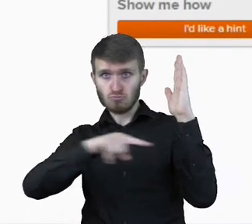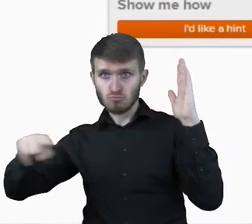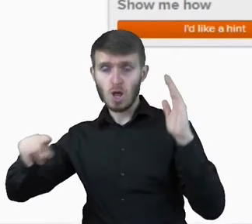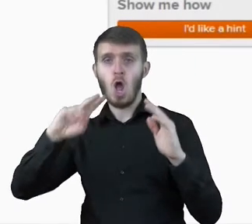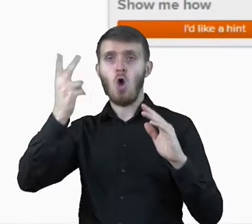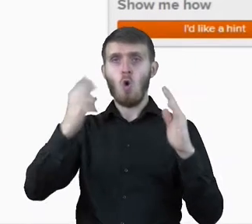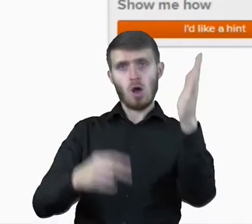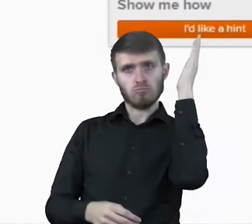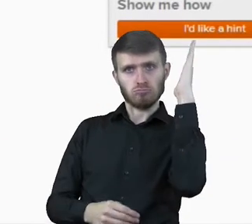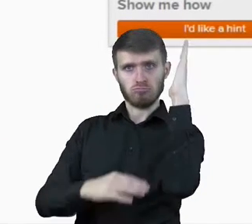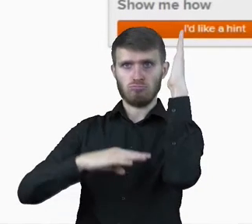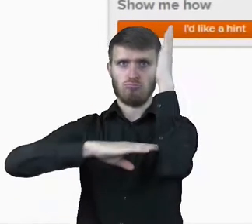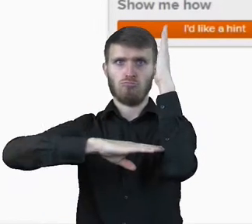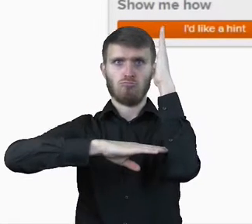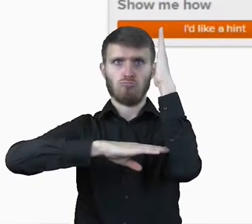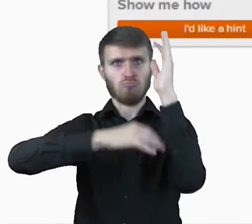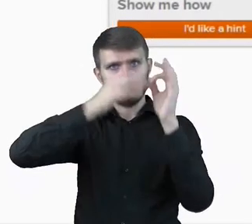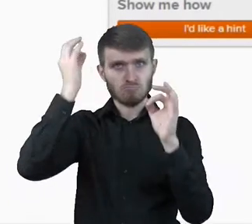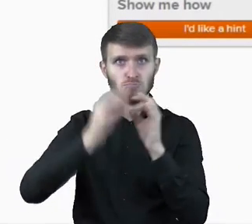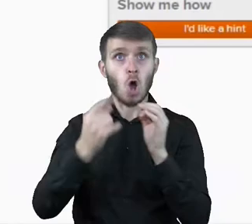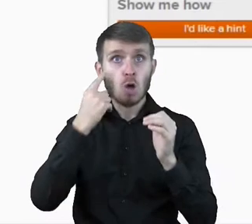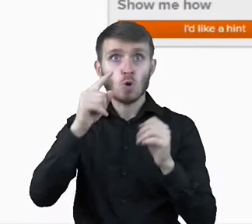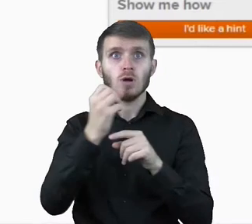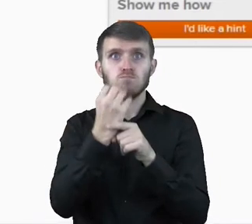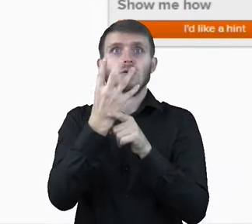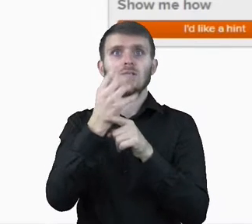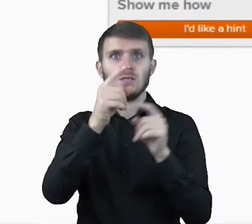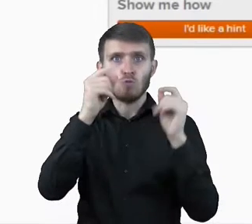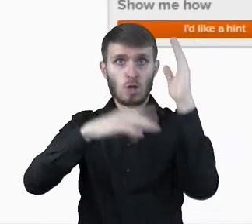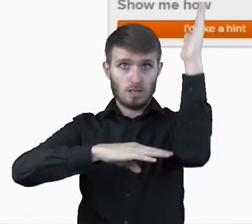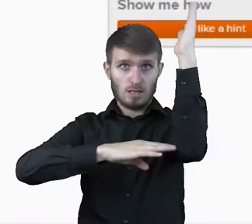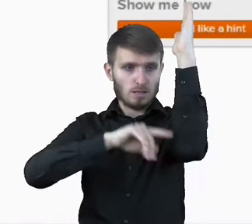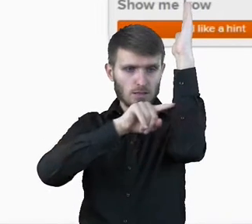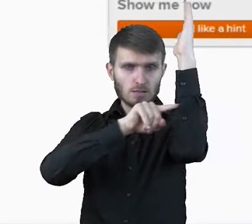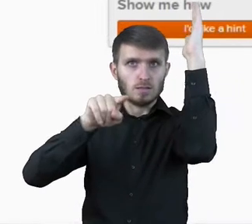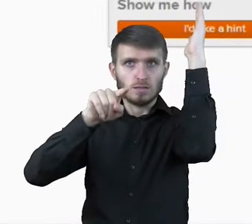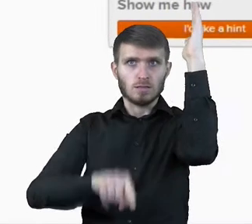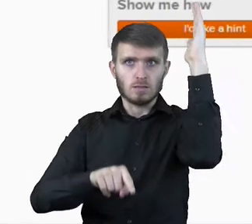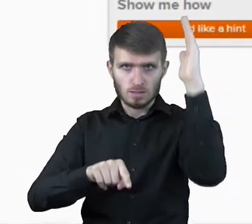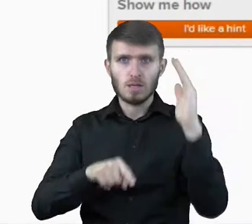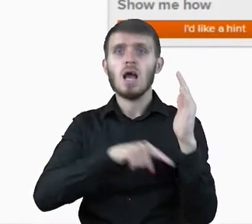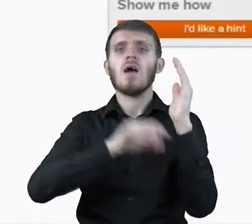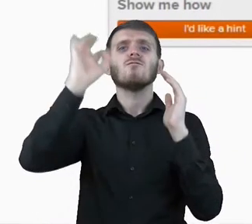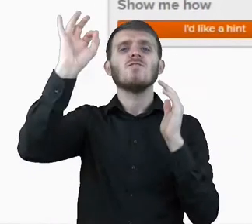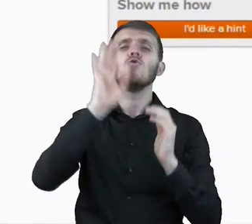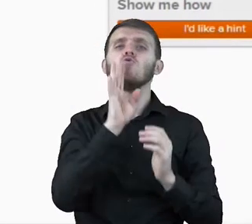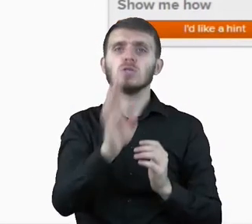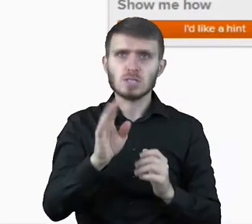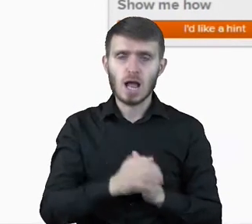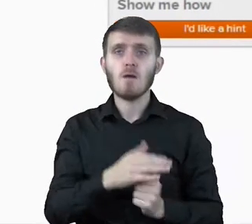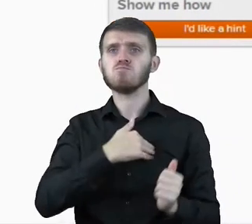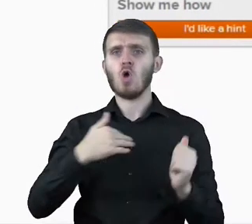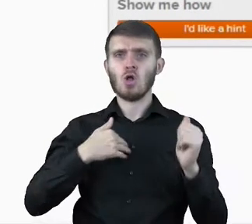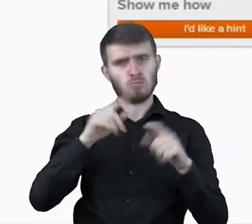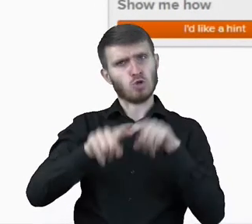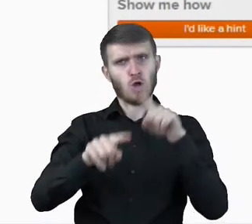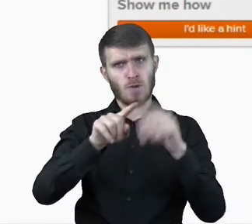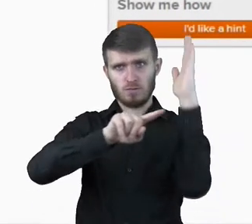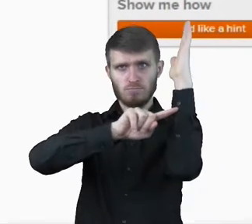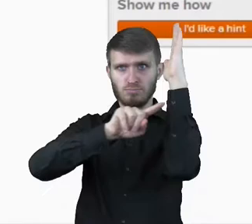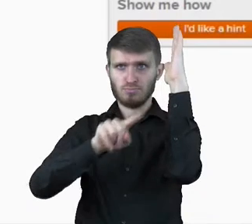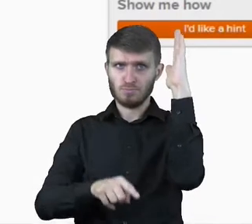góry. Zobacz, nawet mi się zaznaczył tutaj taki kwadracik. My w Polsce zaznaczamy to łukiem z kropką. Wtedy to jest kąt 90 stopni.